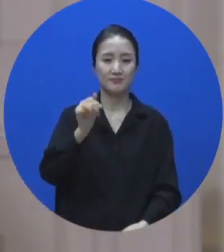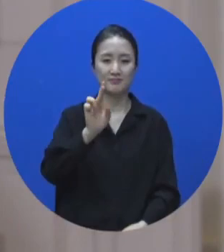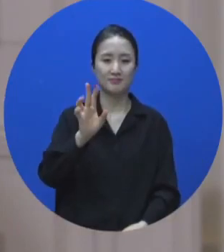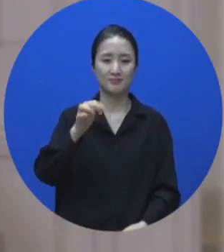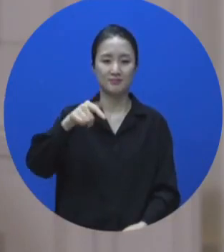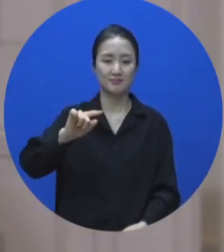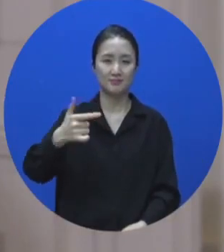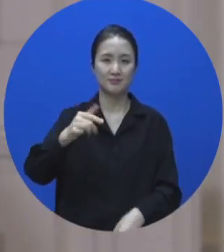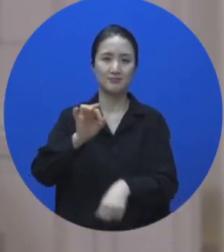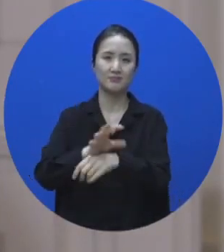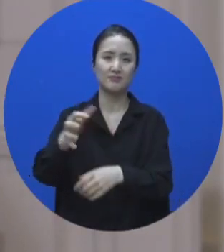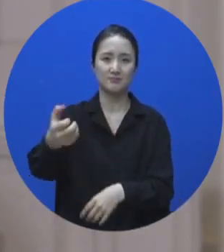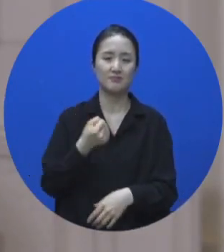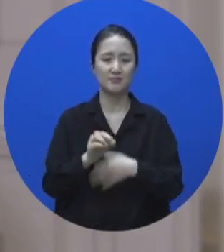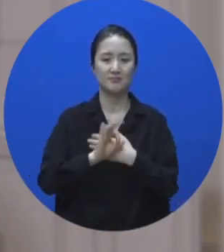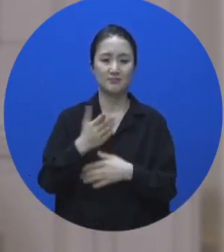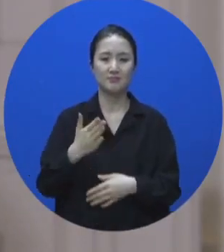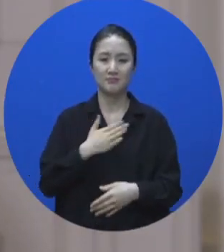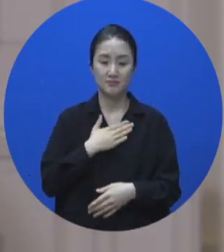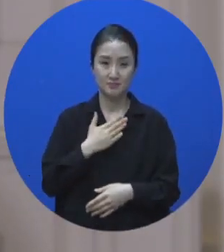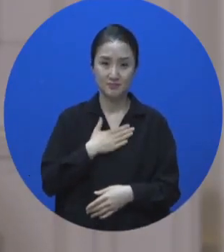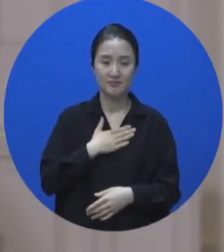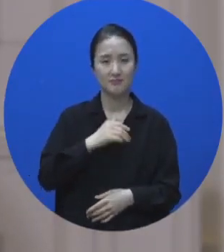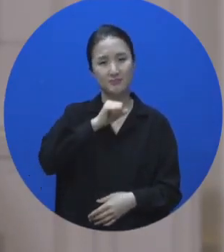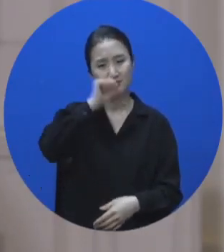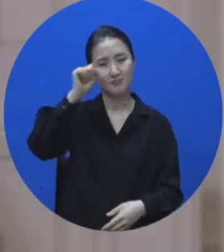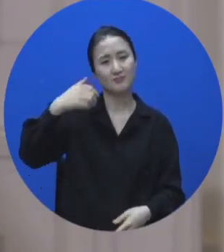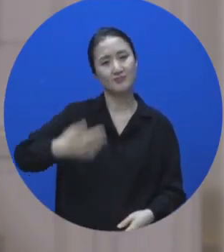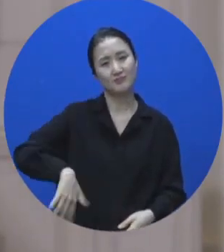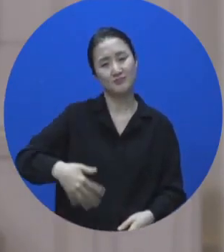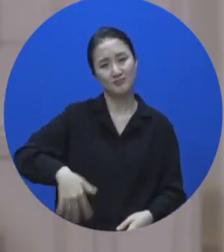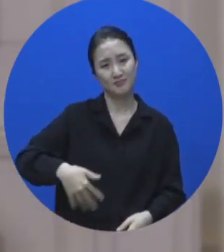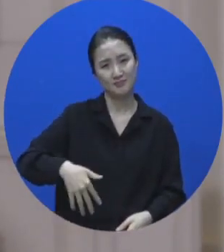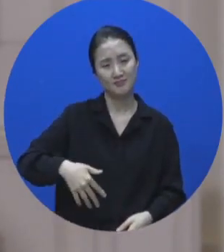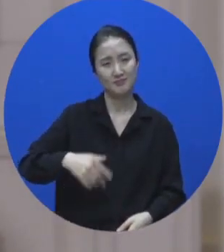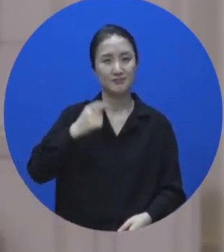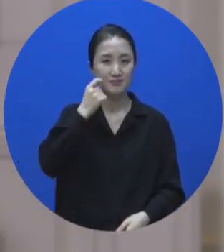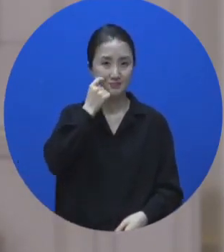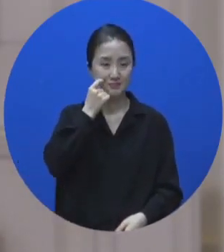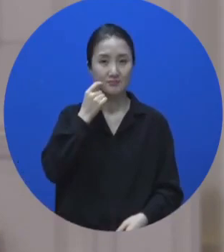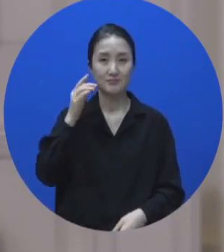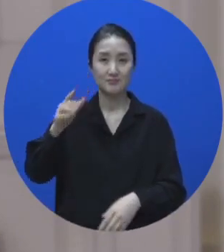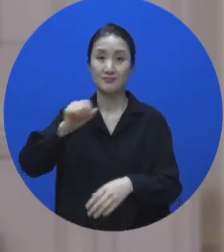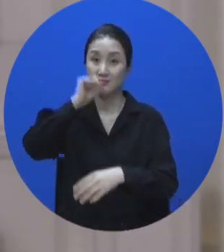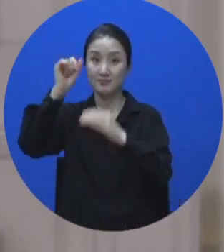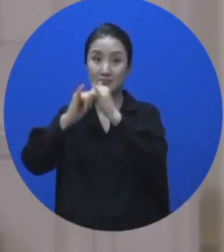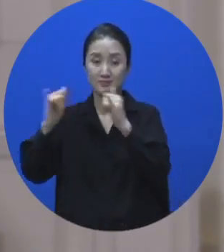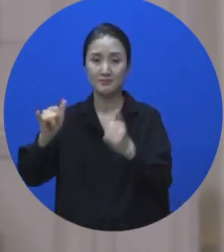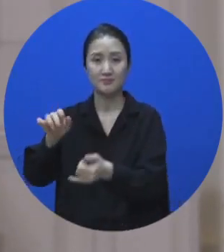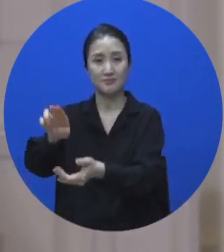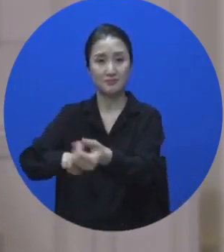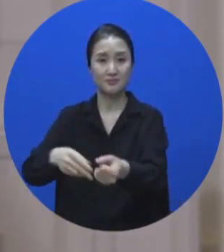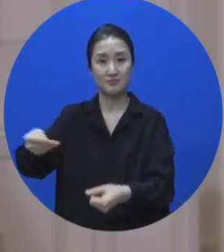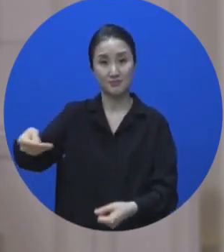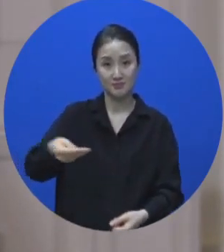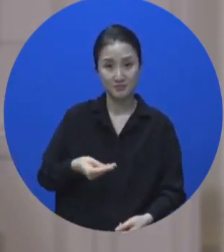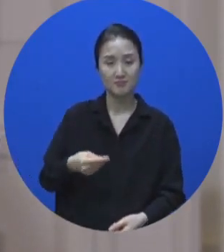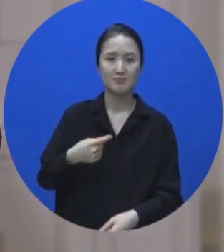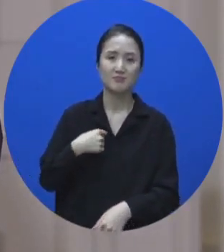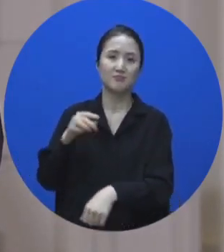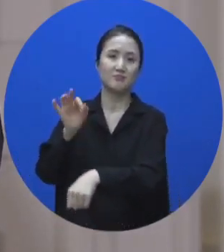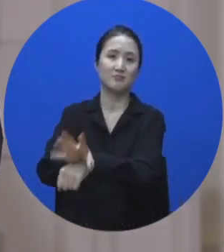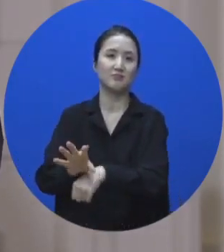분양권 이라고 하죠 그걸 취득하면 되죠 난 당첨이 안됐어 그러면 당첨된 사람이 파는 경우도